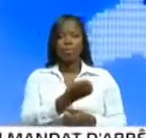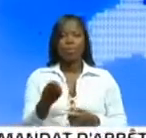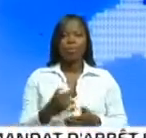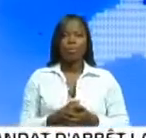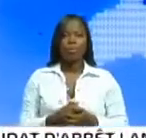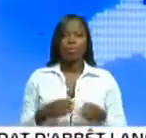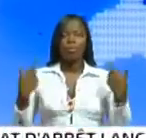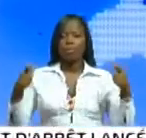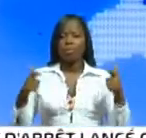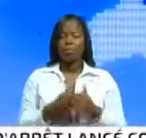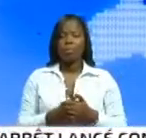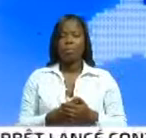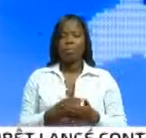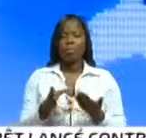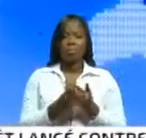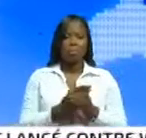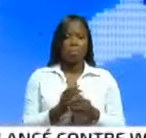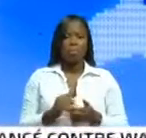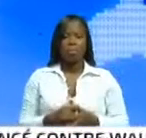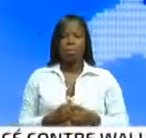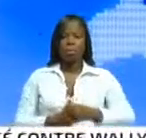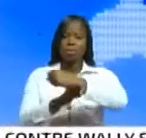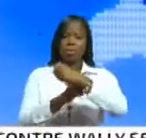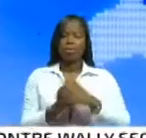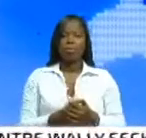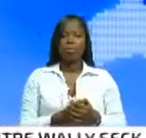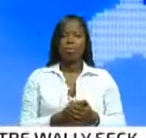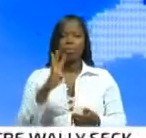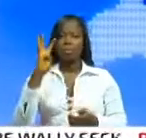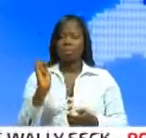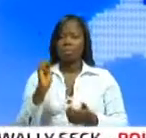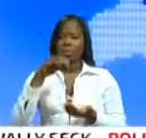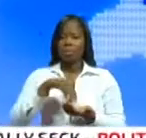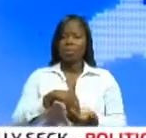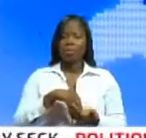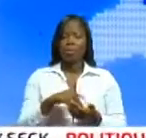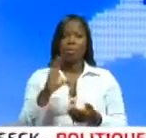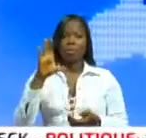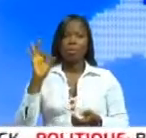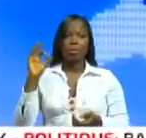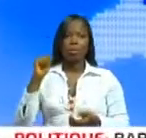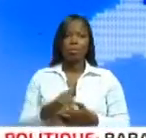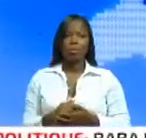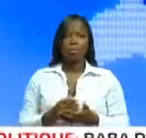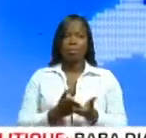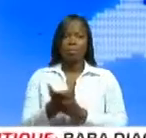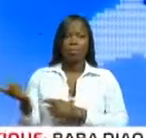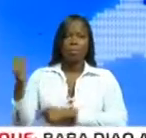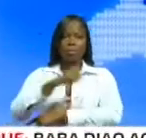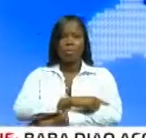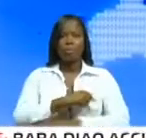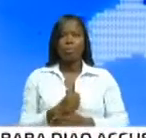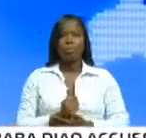location la main d'oeuvre entre autres ces vendeurs soutiennent dépenser jusqu'à 40000 francs pour s'occuper des ruminants par jour en reportage